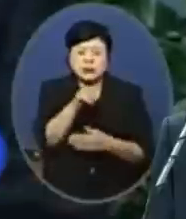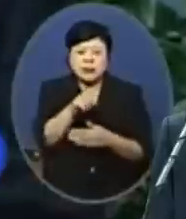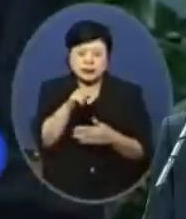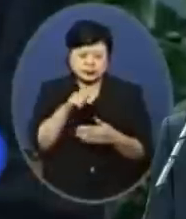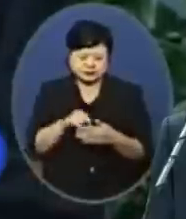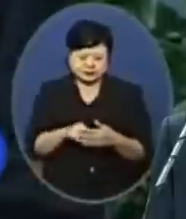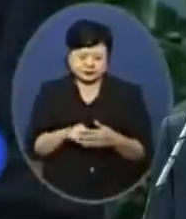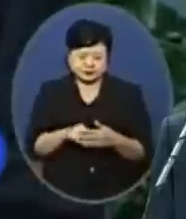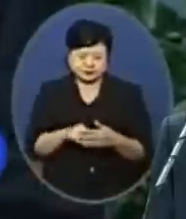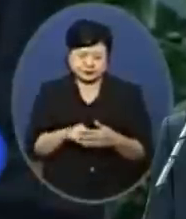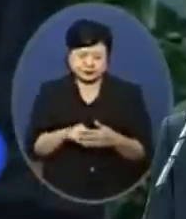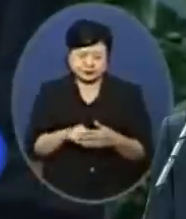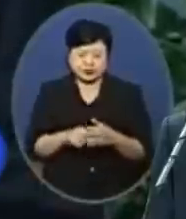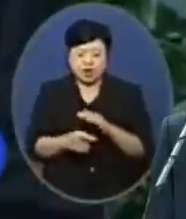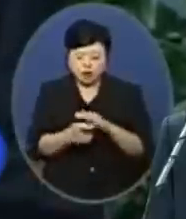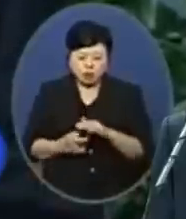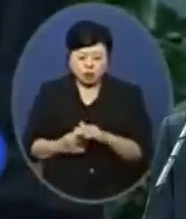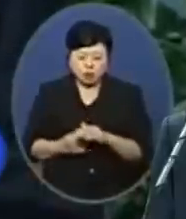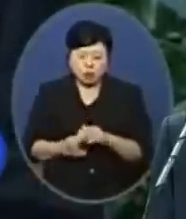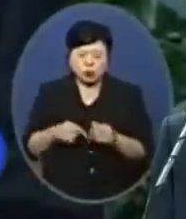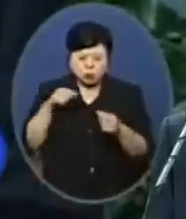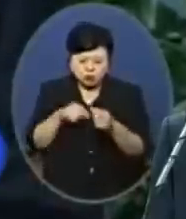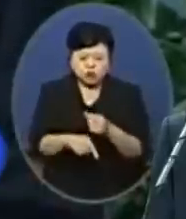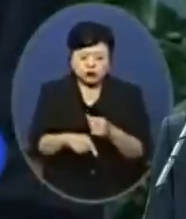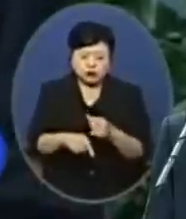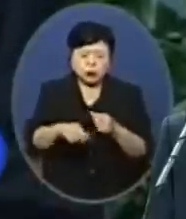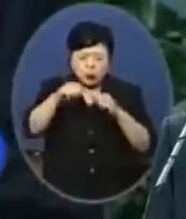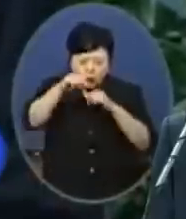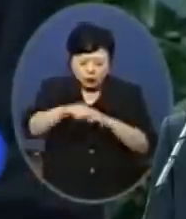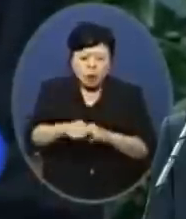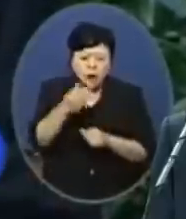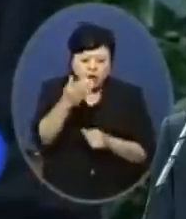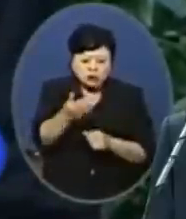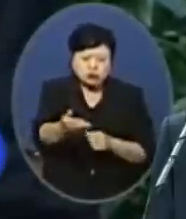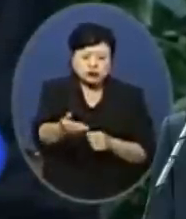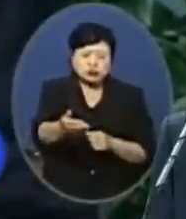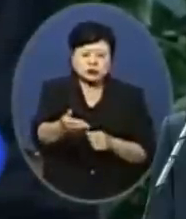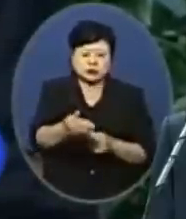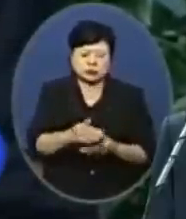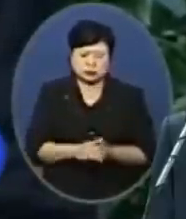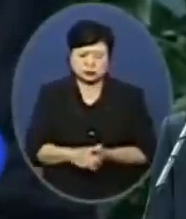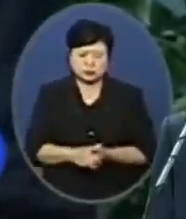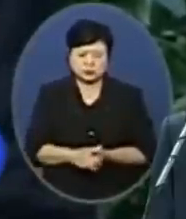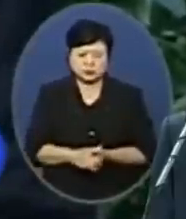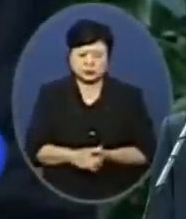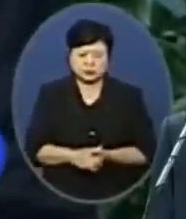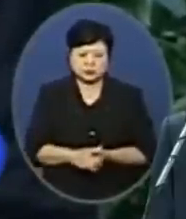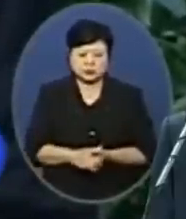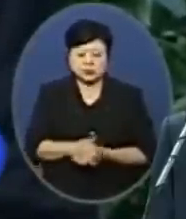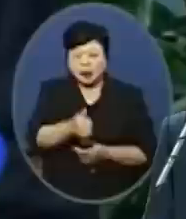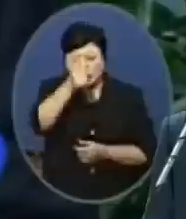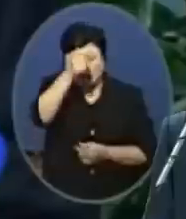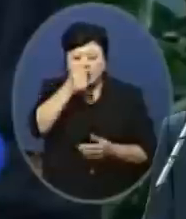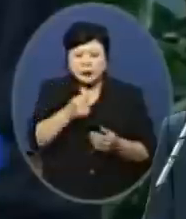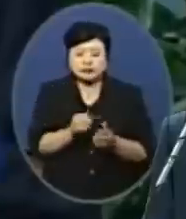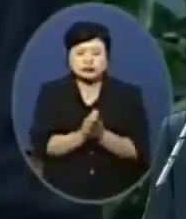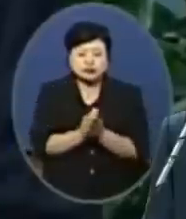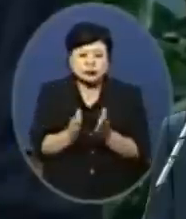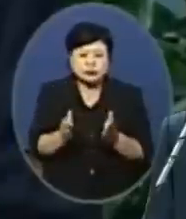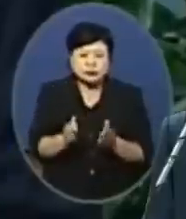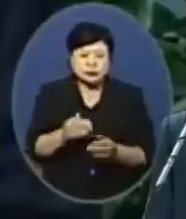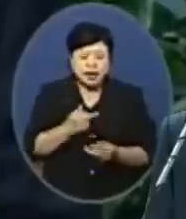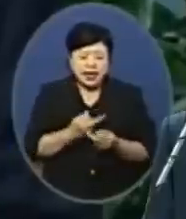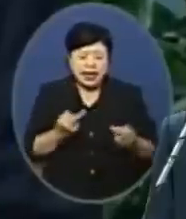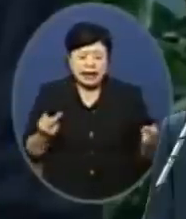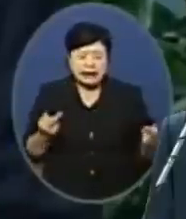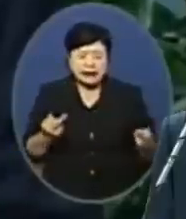마음을 도둑질하고 죽이고 멸망시키려고 애를 쓰고 있는 것입니다. 아담 때부터 에덴